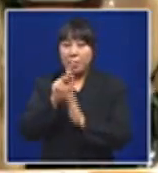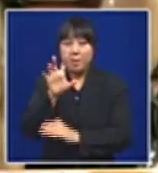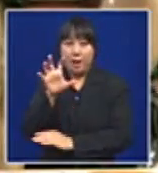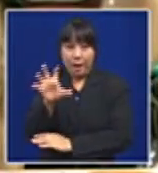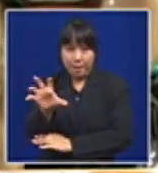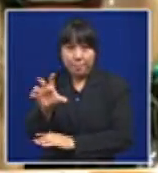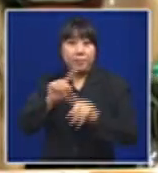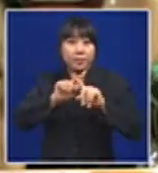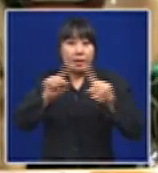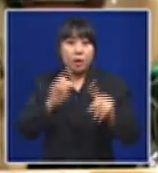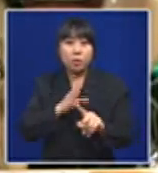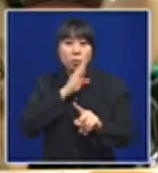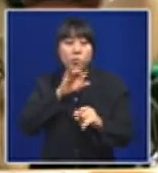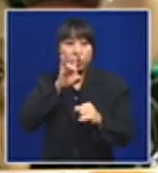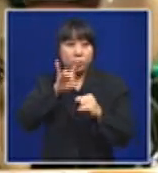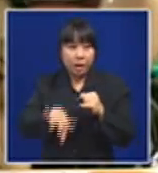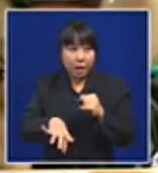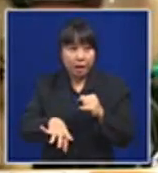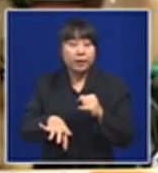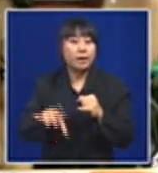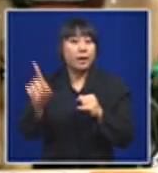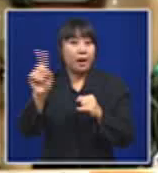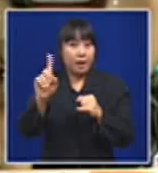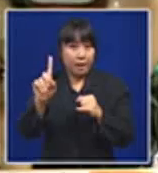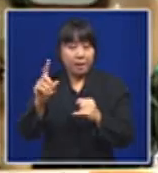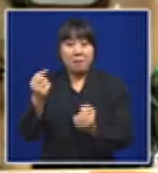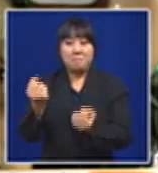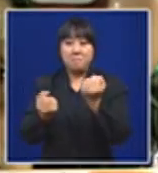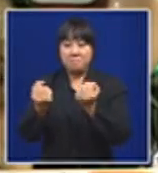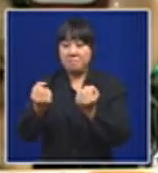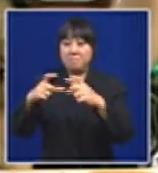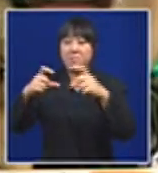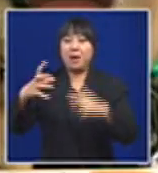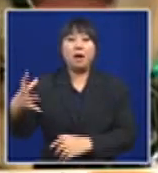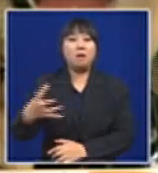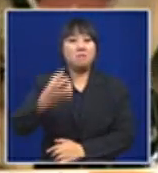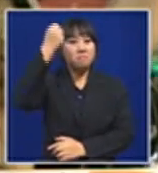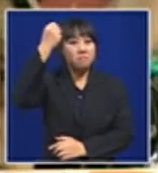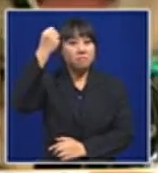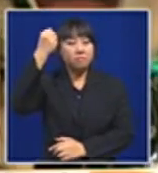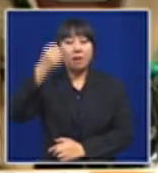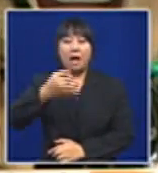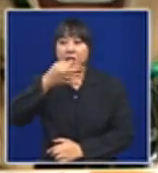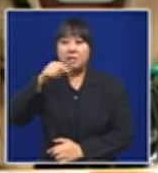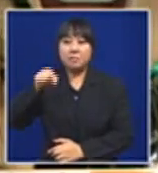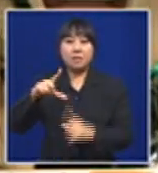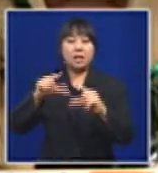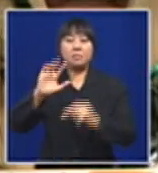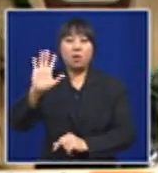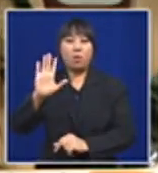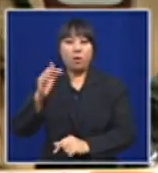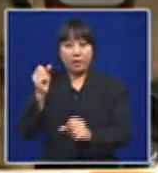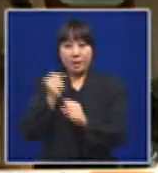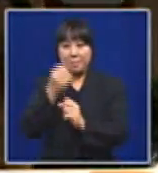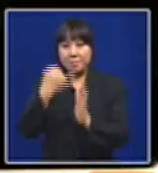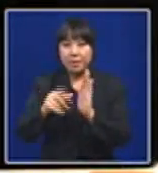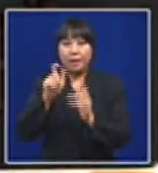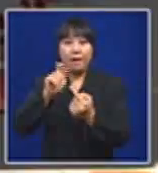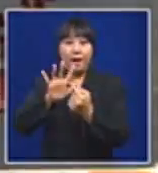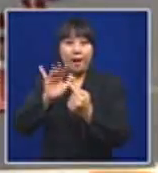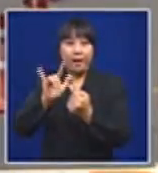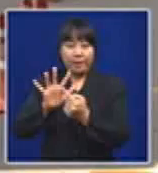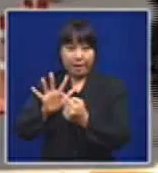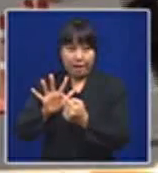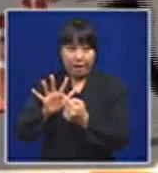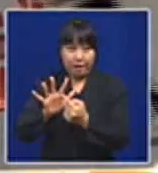ว่าสุดท้ายแล้วเนี่ยเพิกถอนไม่ให้ประกอบอาชีพนี้ไปเลยนะครับแล้วก็ดำเนินคดีอาญา ท่าอ